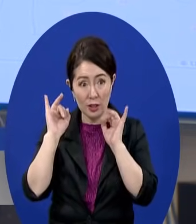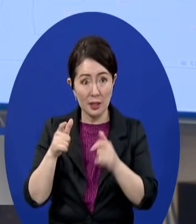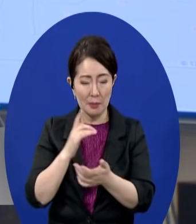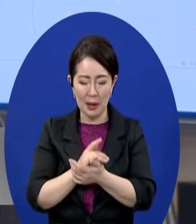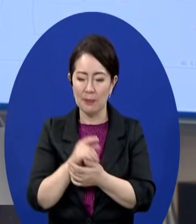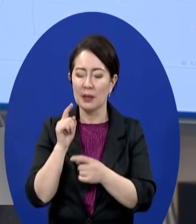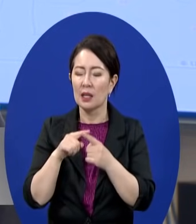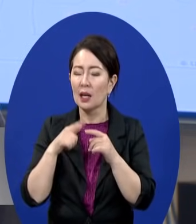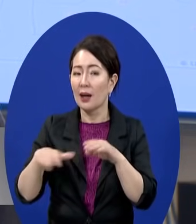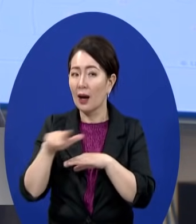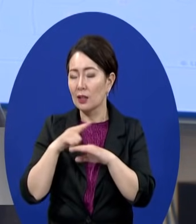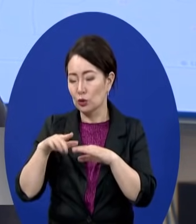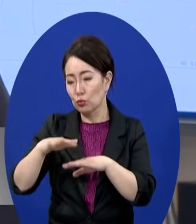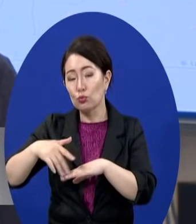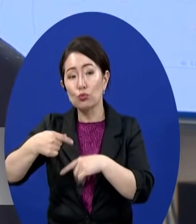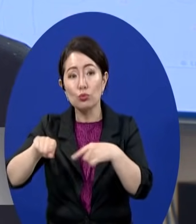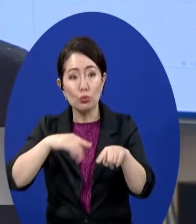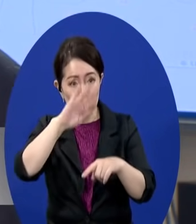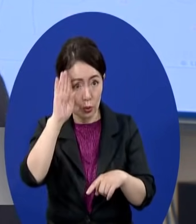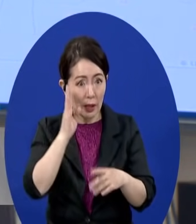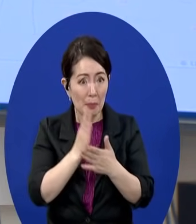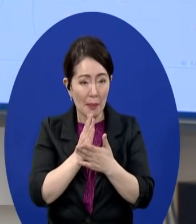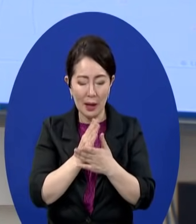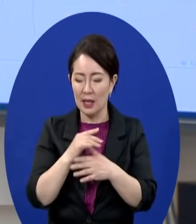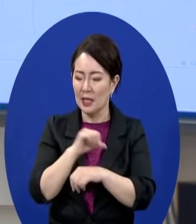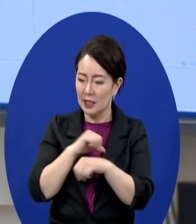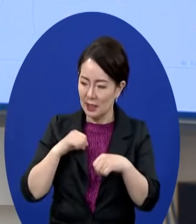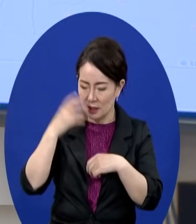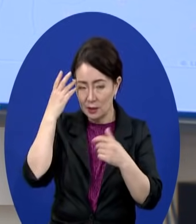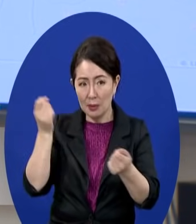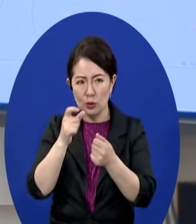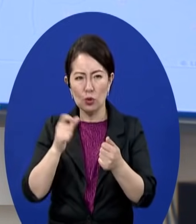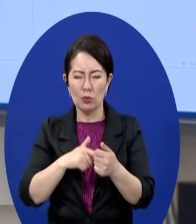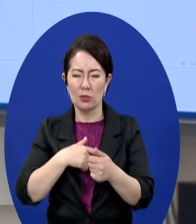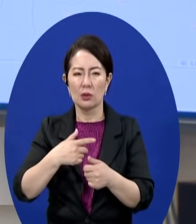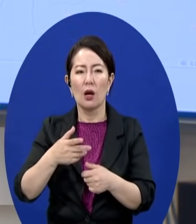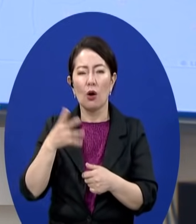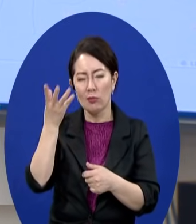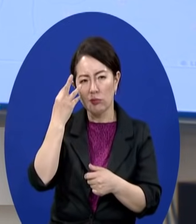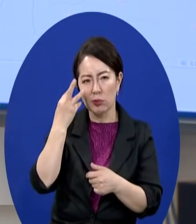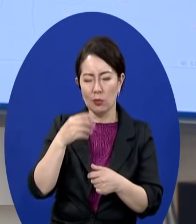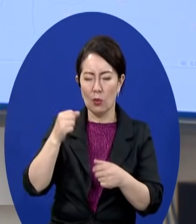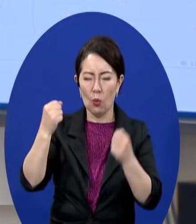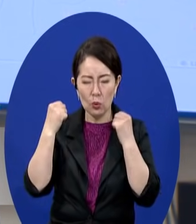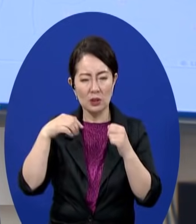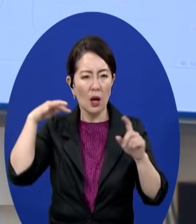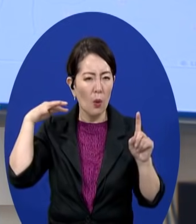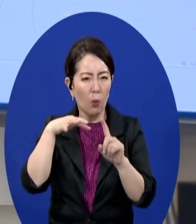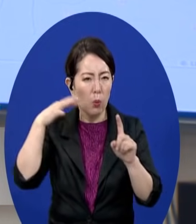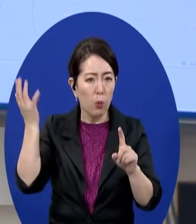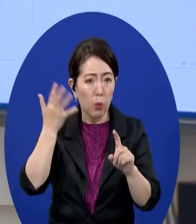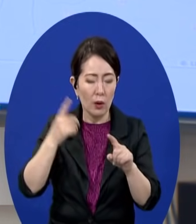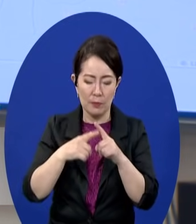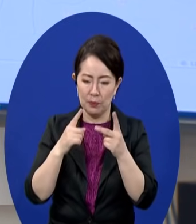мөн одоо ихэнх нутгаар дулаарч байгаа. Учир одоо малчид иргэд та бүхэн одоо болзошгүй одоо хүчтэй нүүлэх салхи,